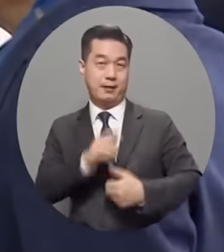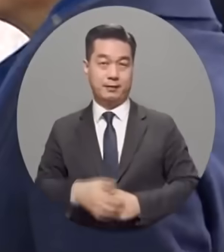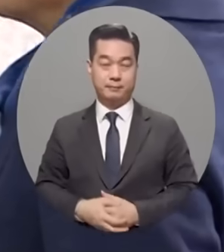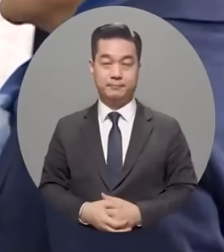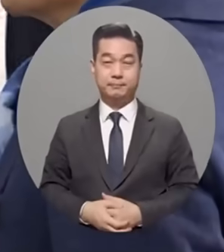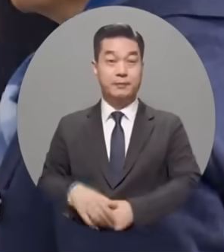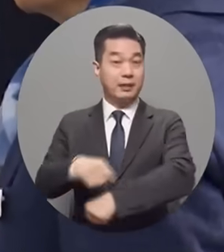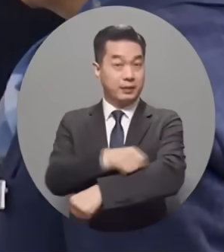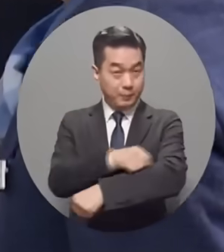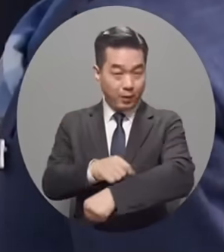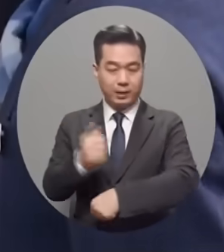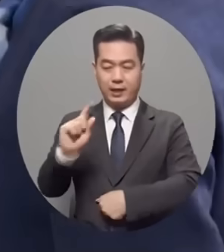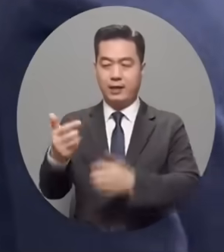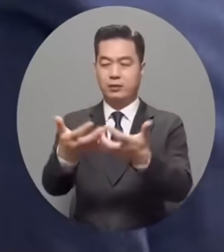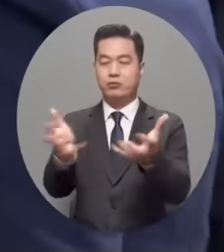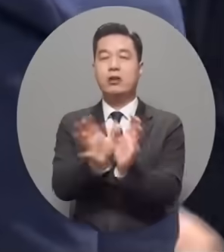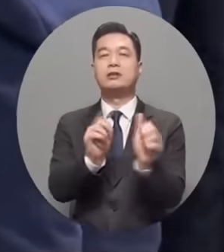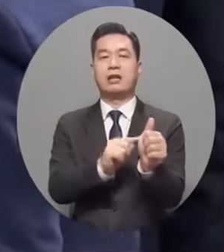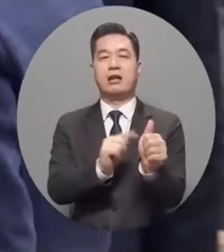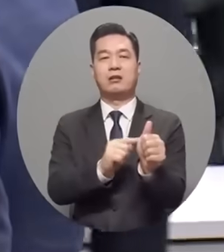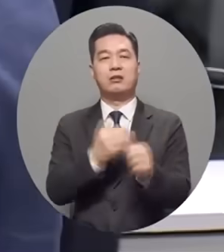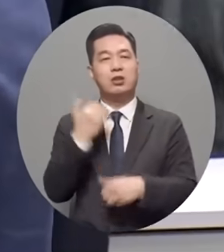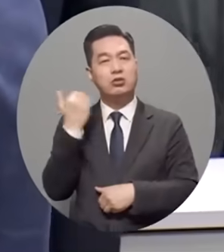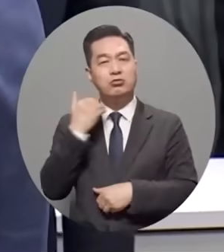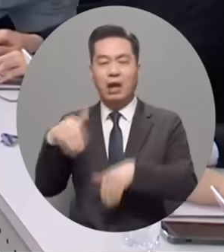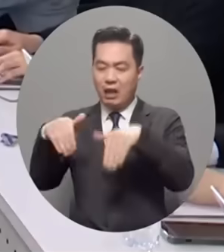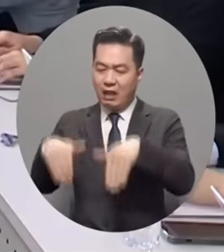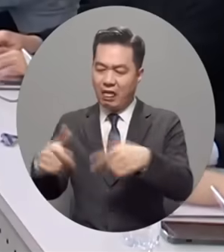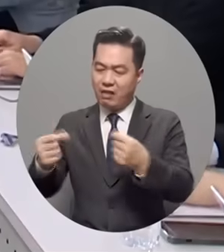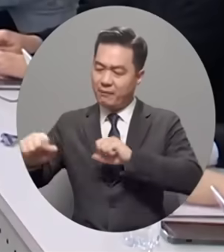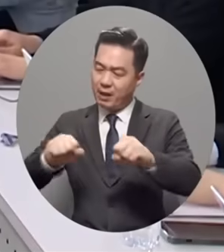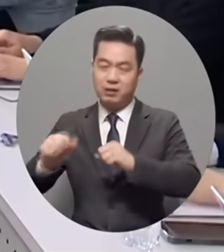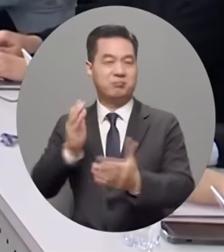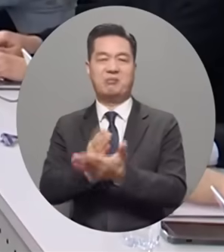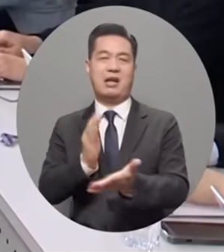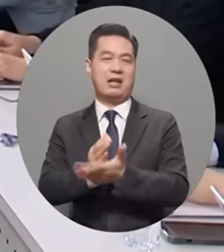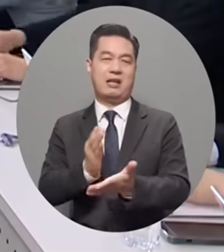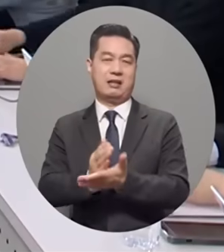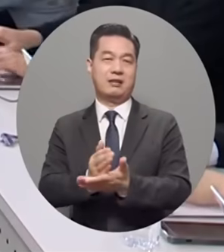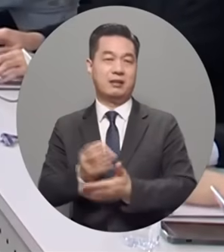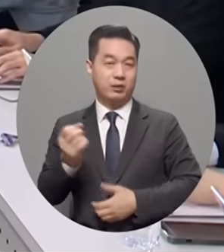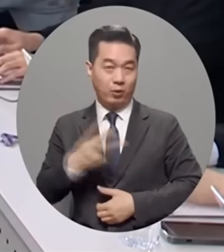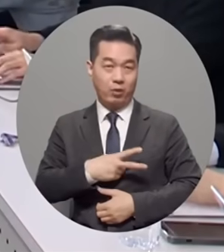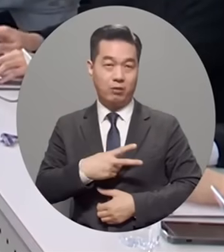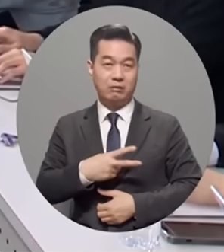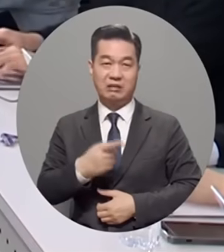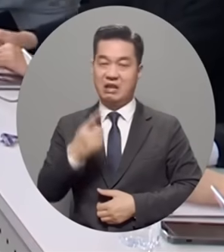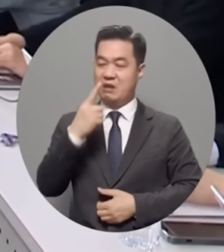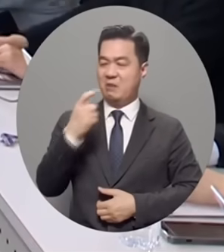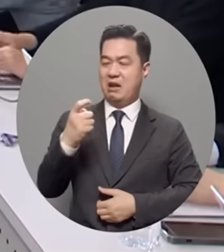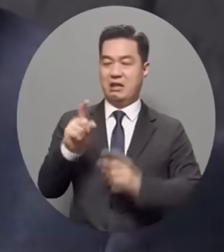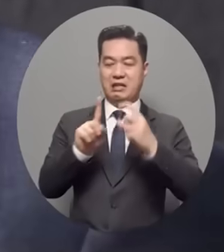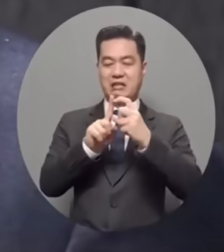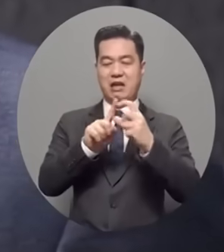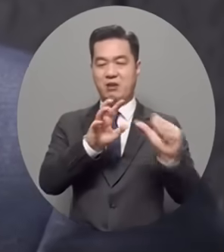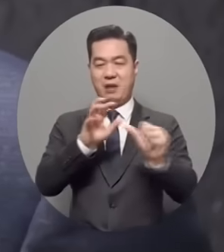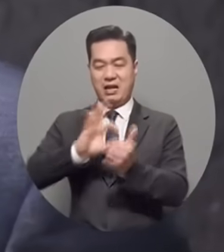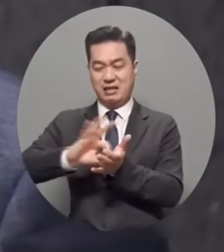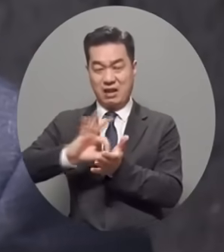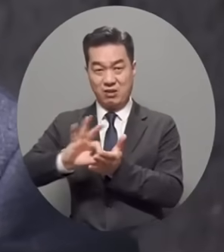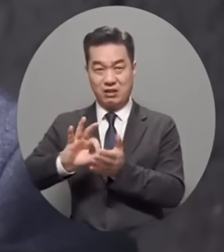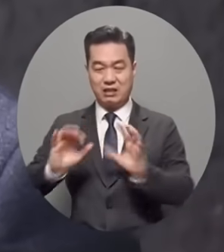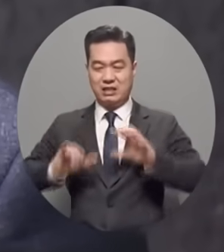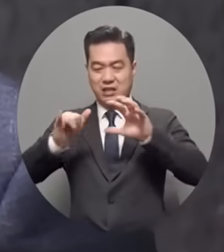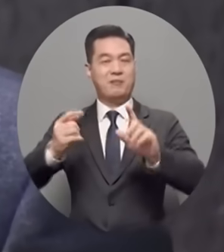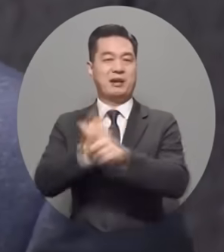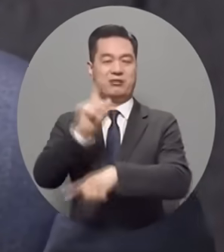특히 한 위원장을 향해 누군가의 하수인처럼 행동하지 말아야 한다며 멋들어지게 용어 하나 쓴다고 세상이